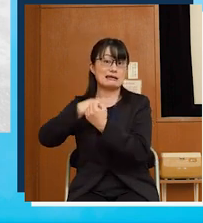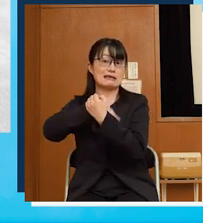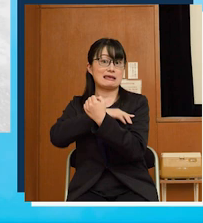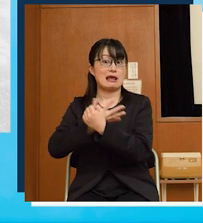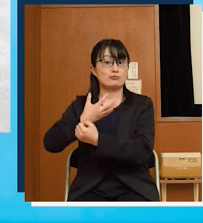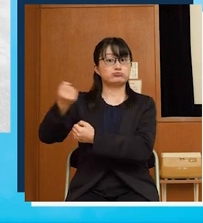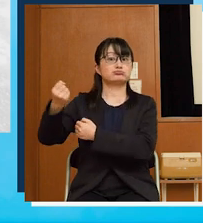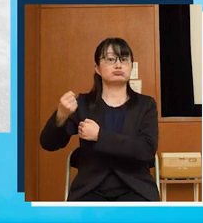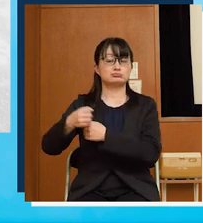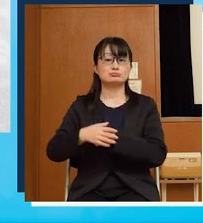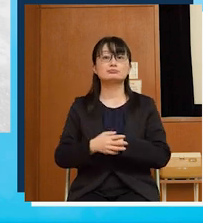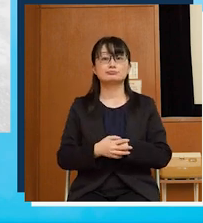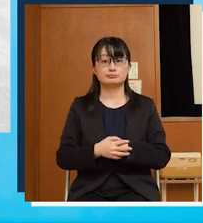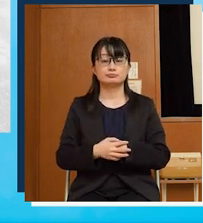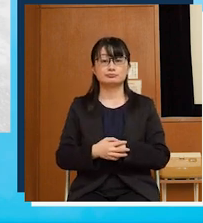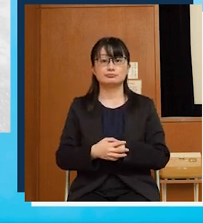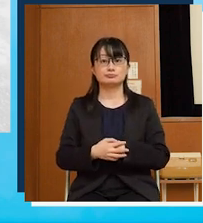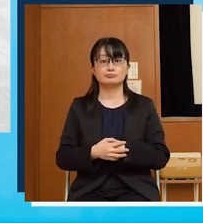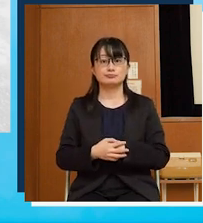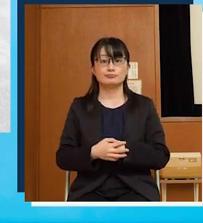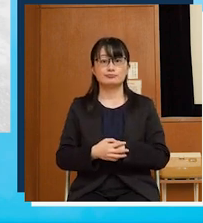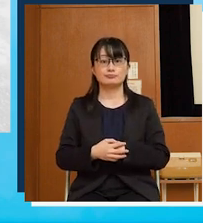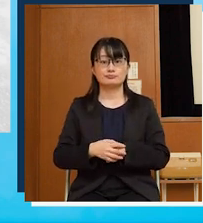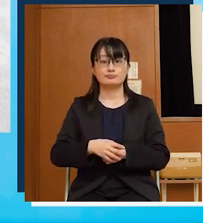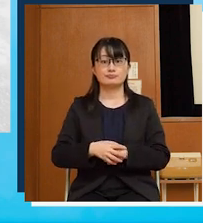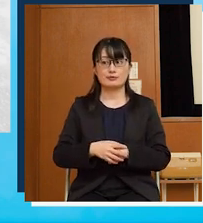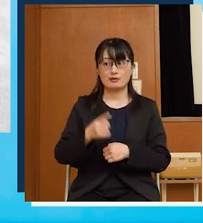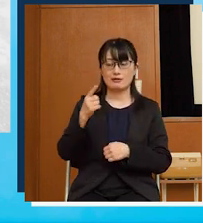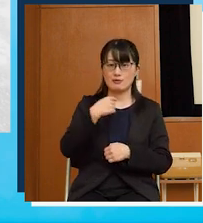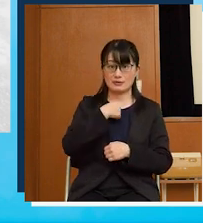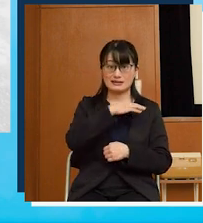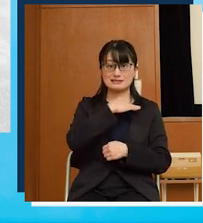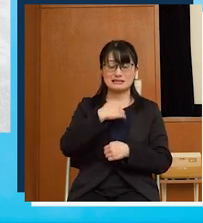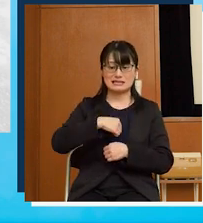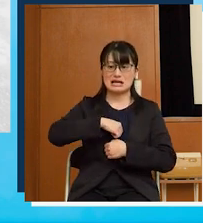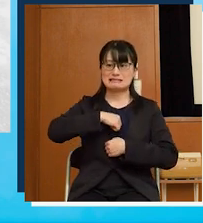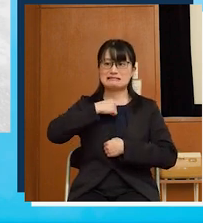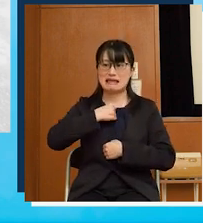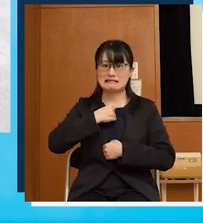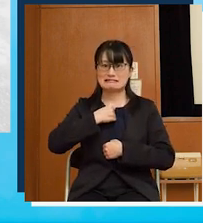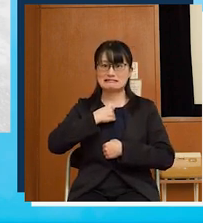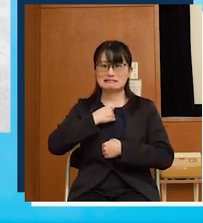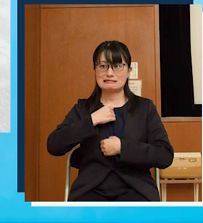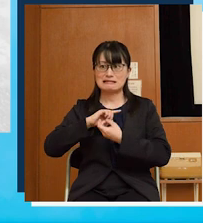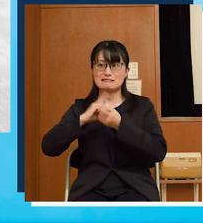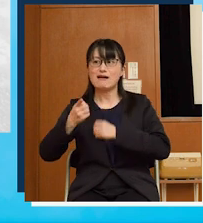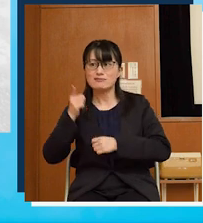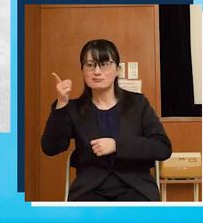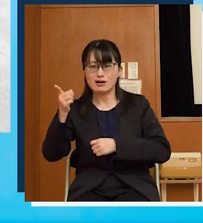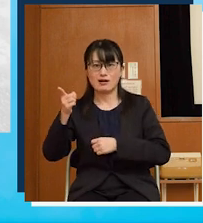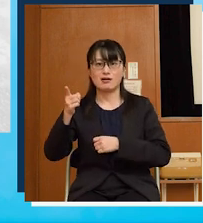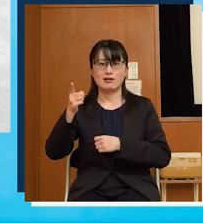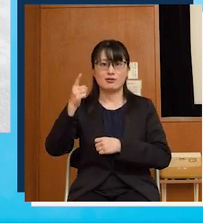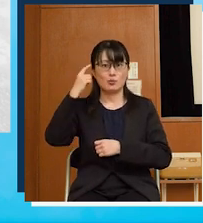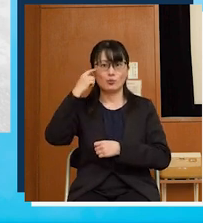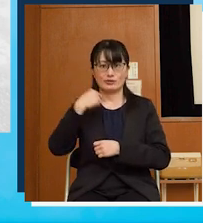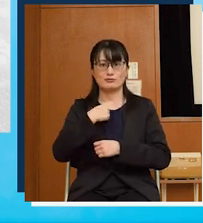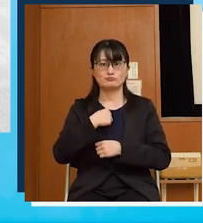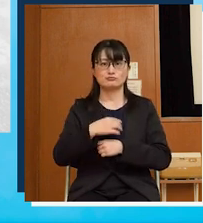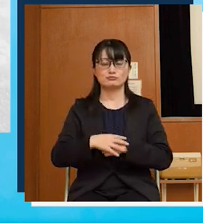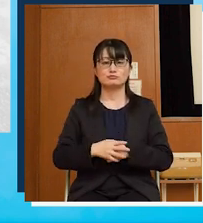をあのすましたという風に言ってますけどもそういうその国の機関であ